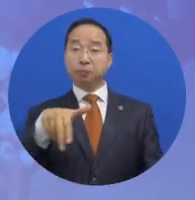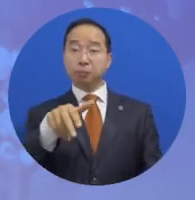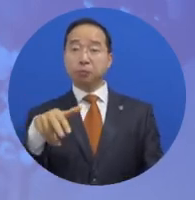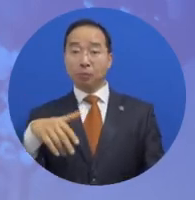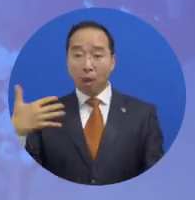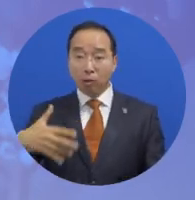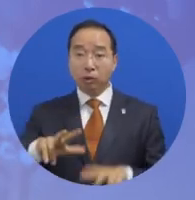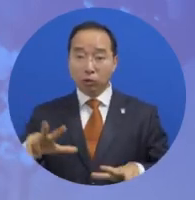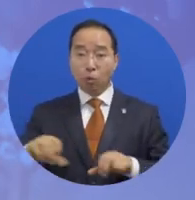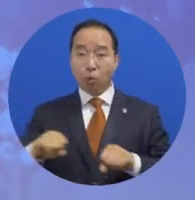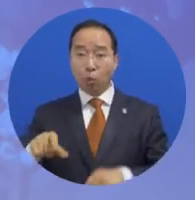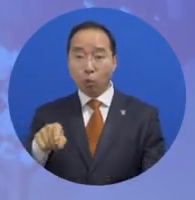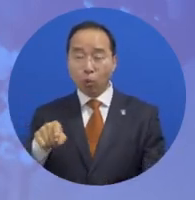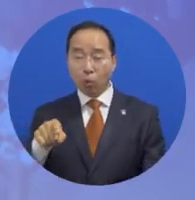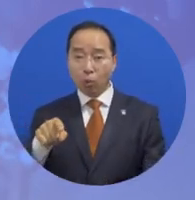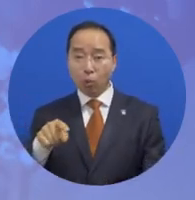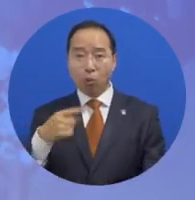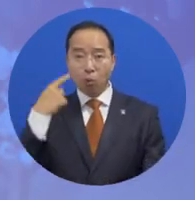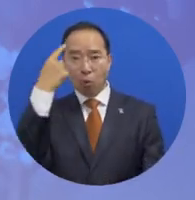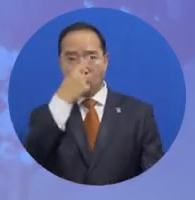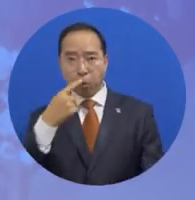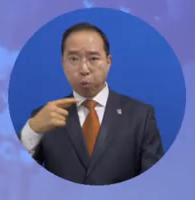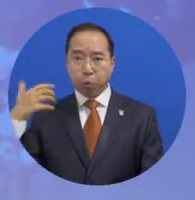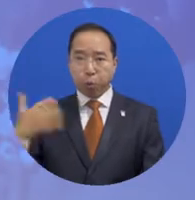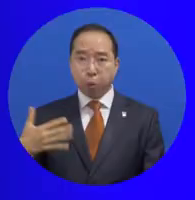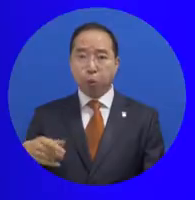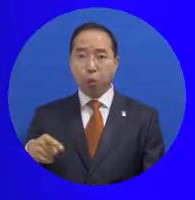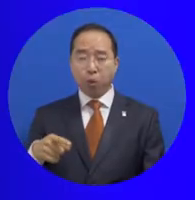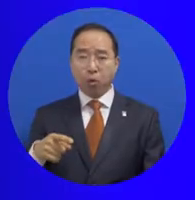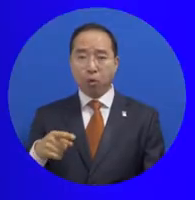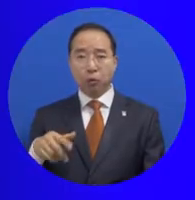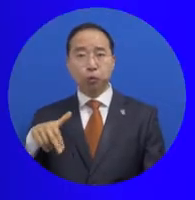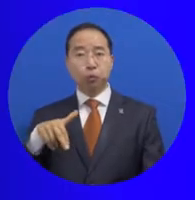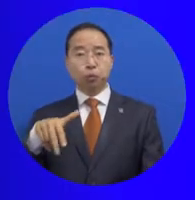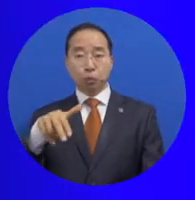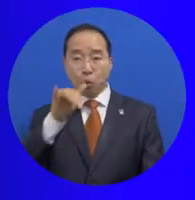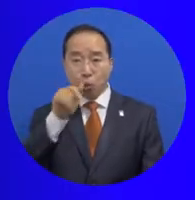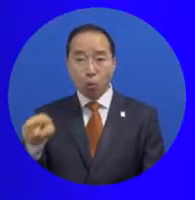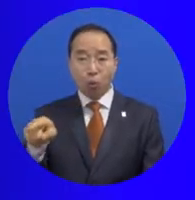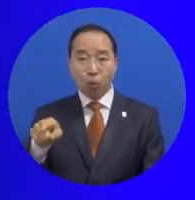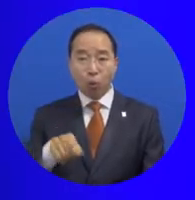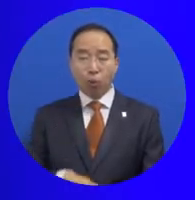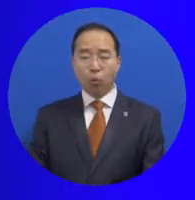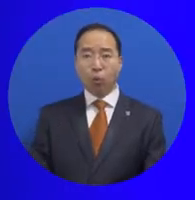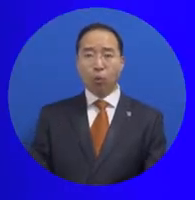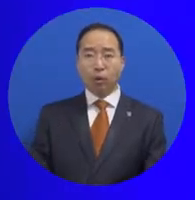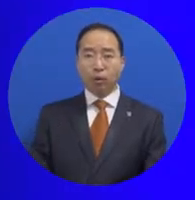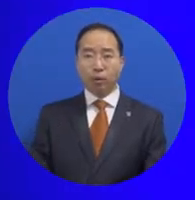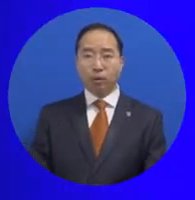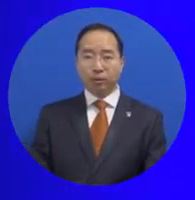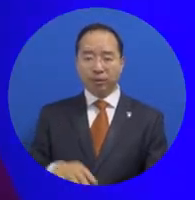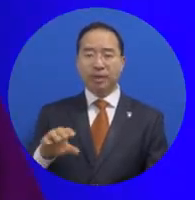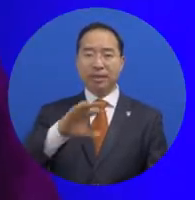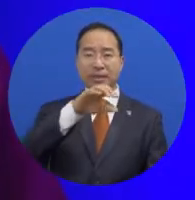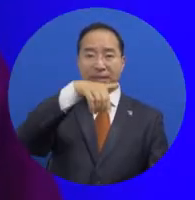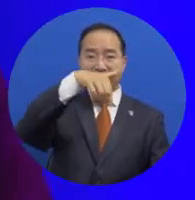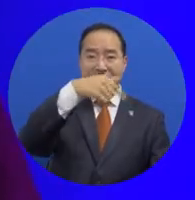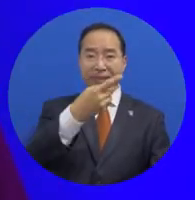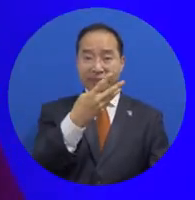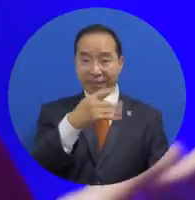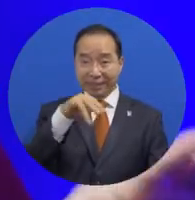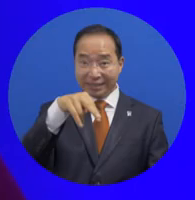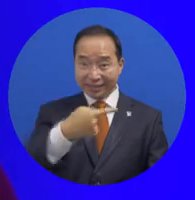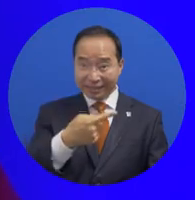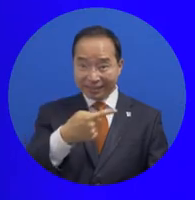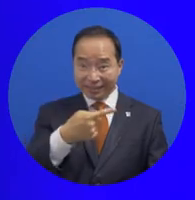멋진 외모와 단단한 체력으로 현역 모델로 활동하고 있습니다. 그리스